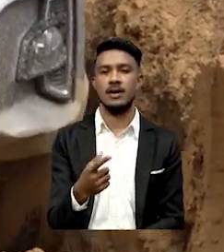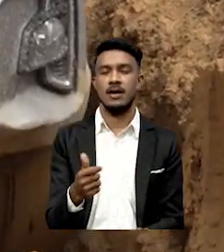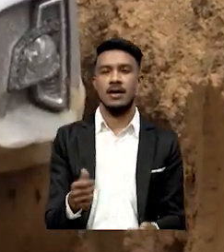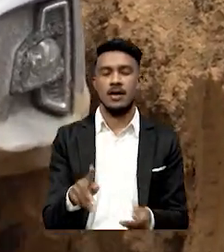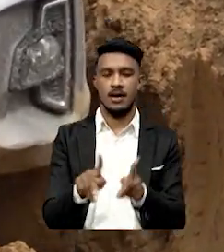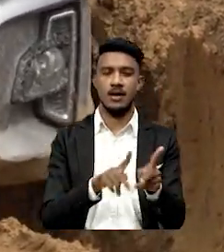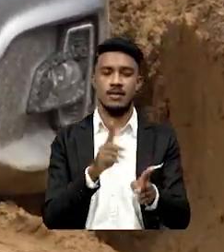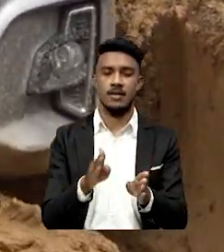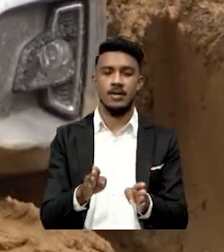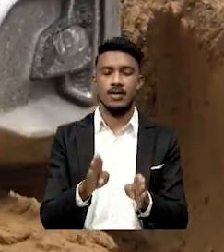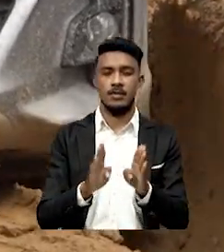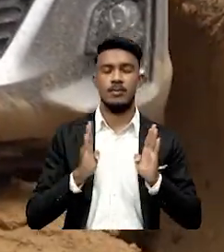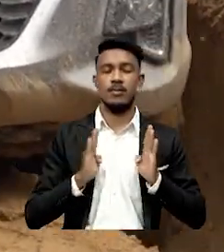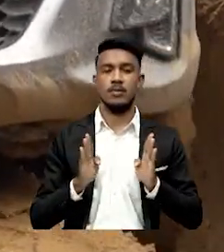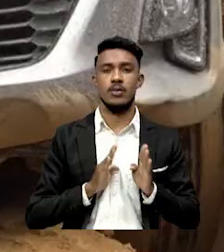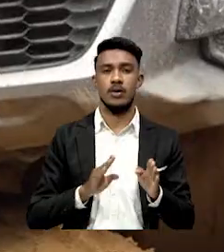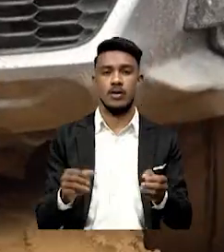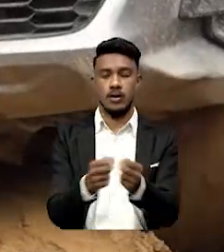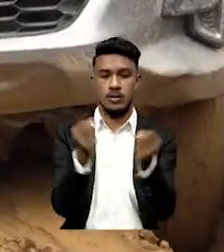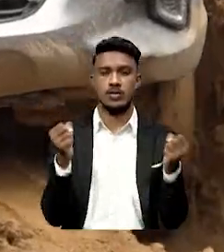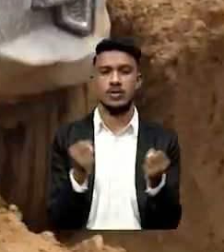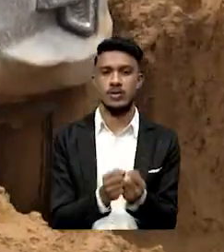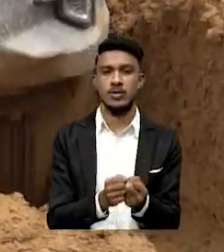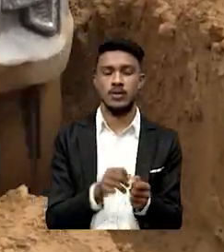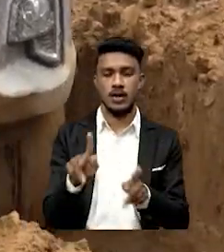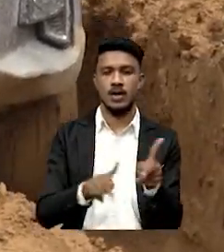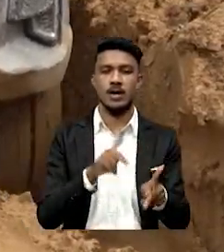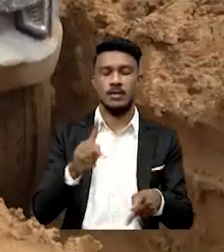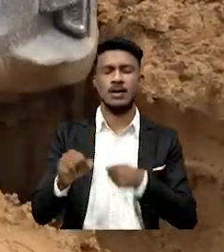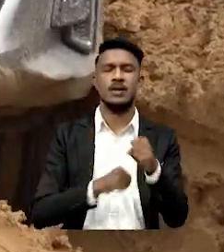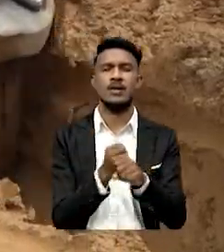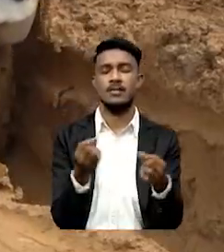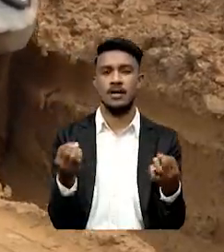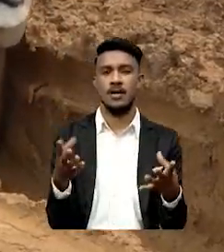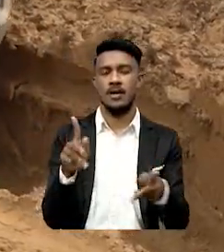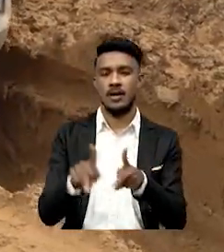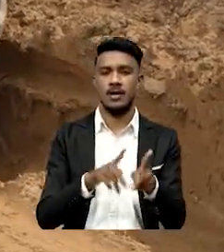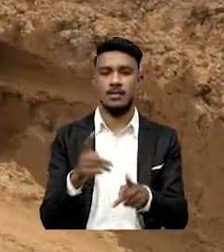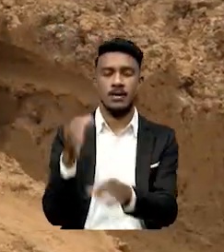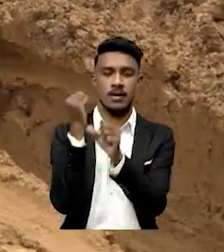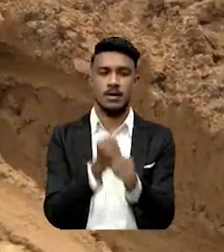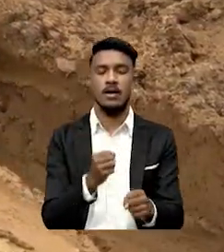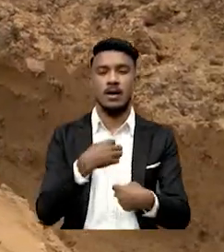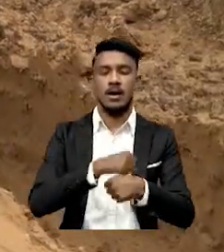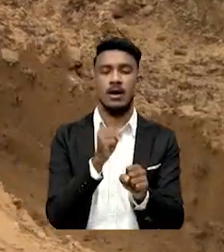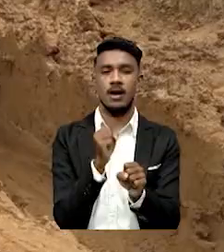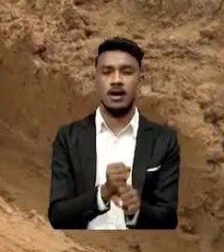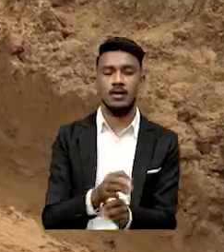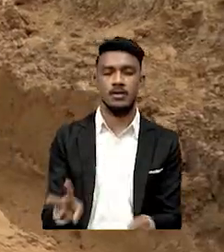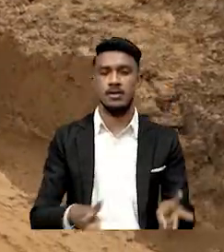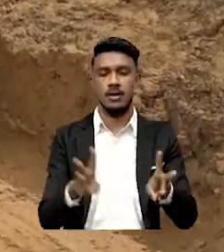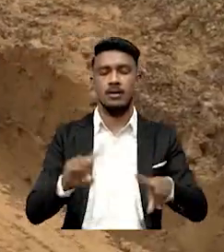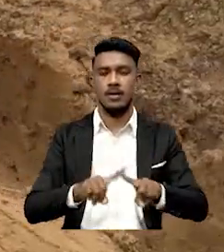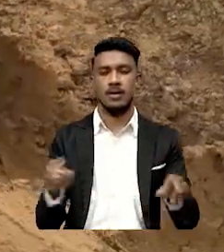continua preocupa tamba tina barakona comunidade ho consciência rasik que estrada mai bela ia atenção